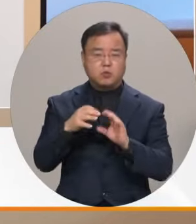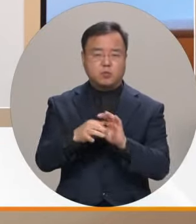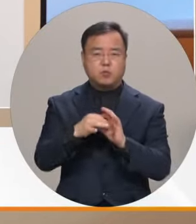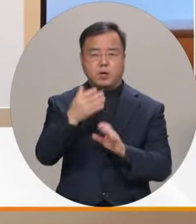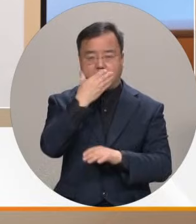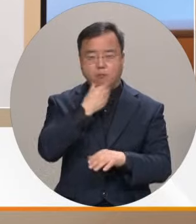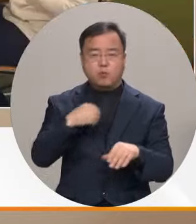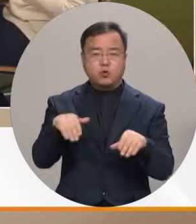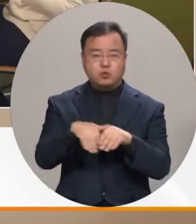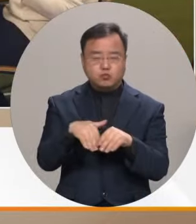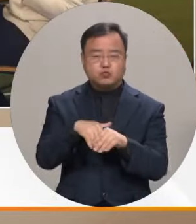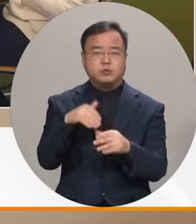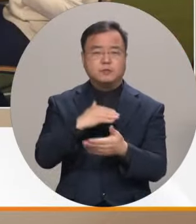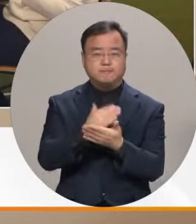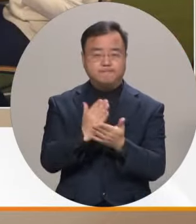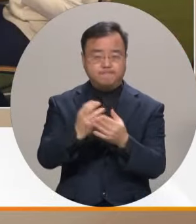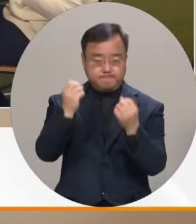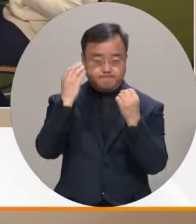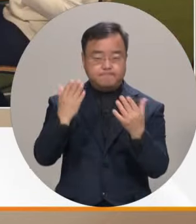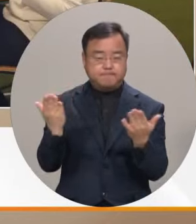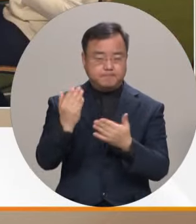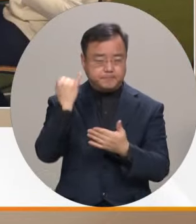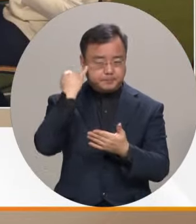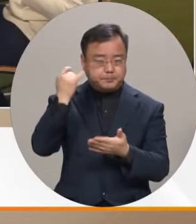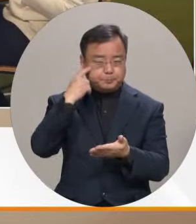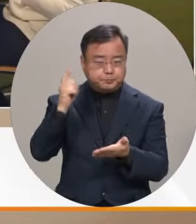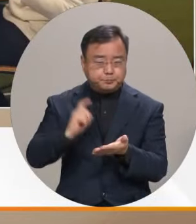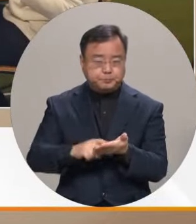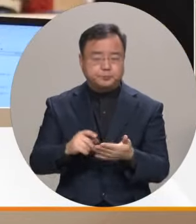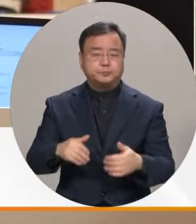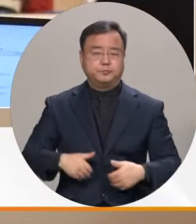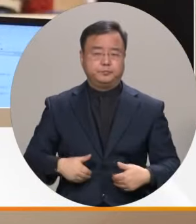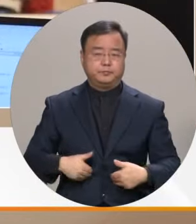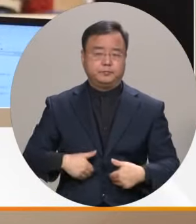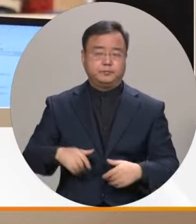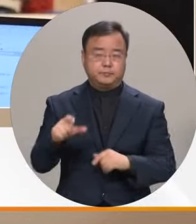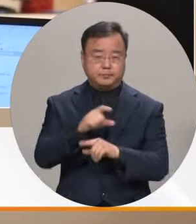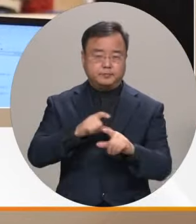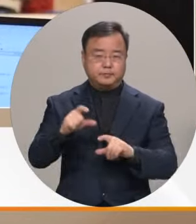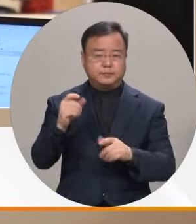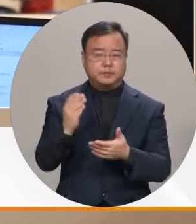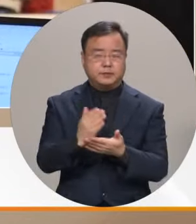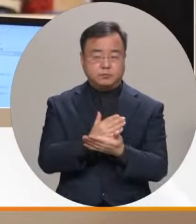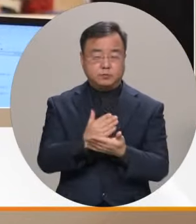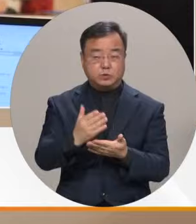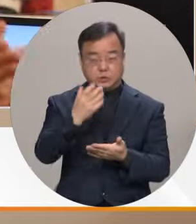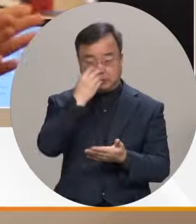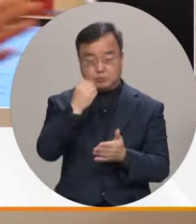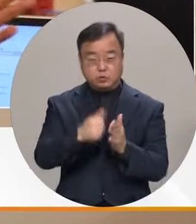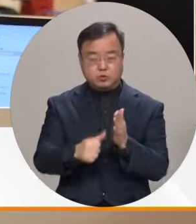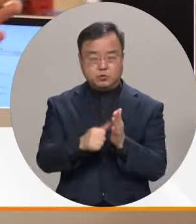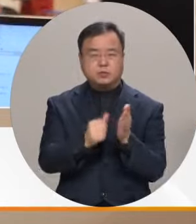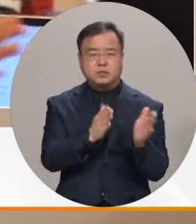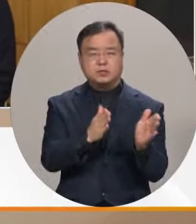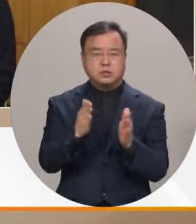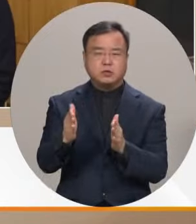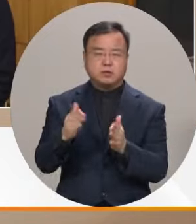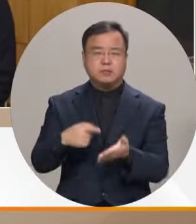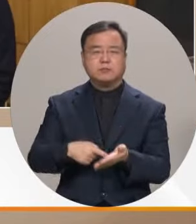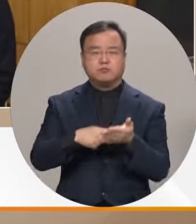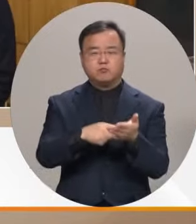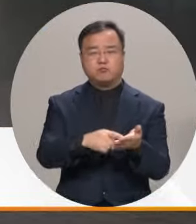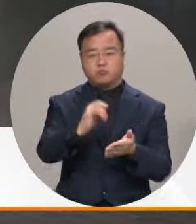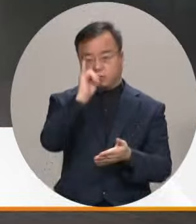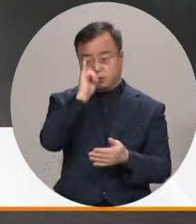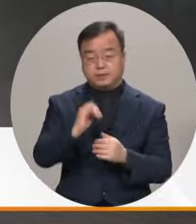분야에서의 발굴의 필요성 그리고 더욱 체계화된 분리수거 방안 마련 요청 등이 있었습니다네